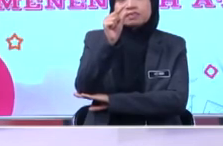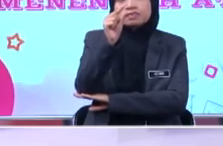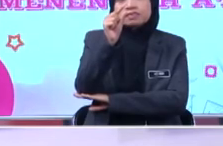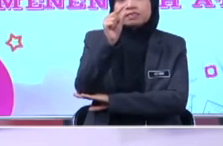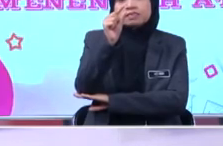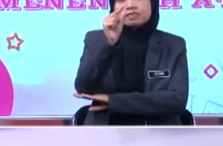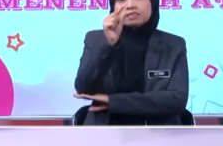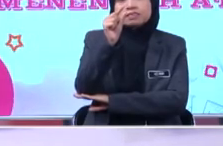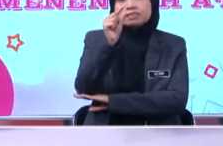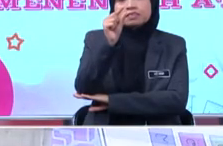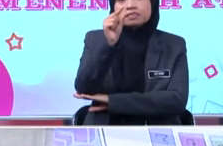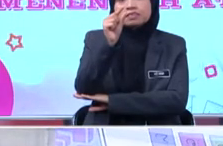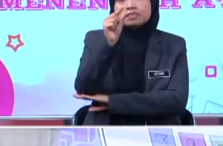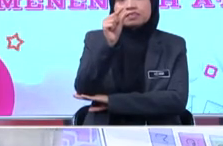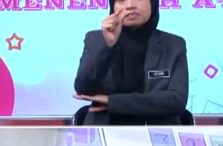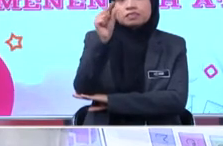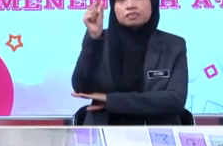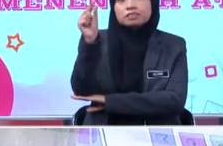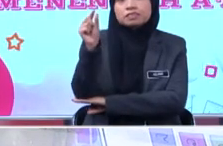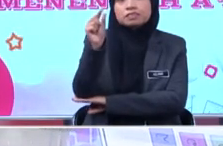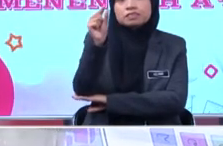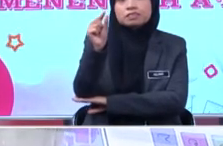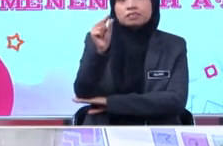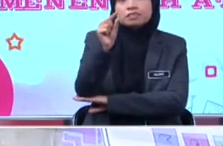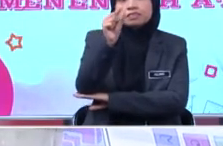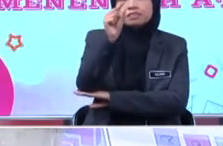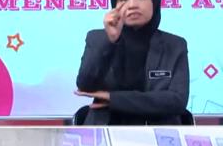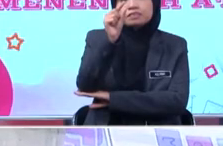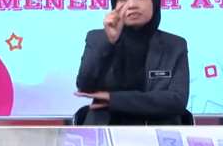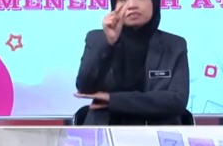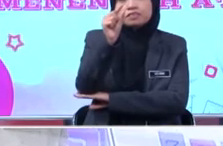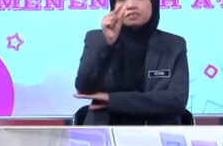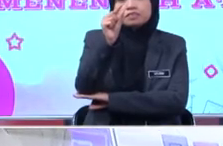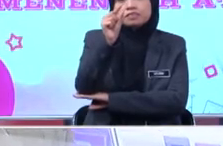fuchai bihillah bayangan virus